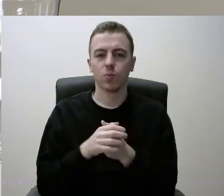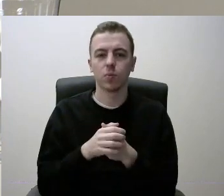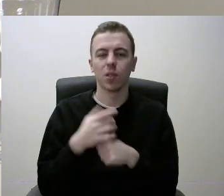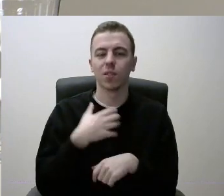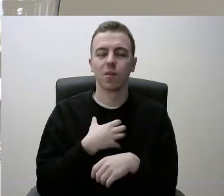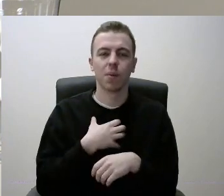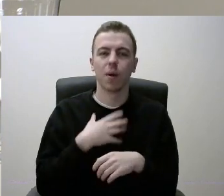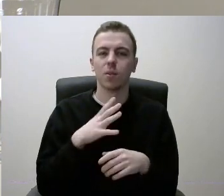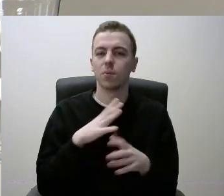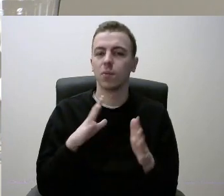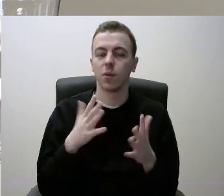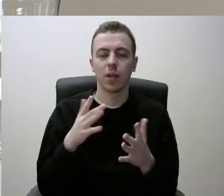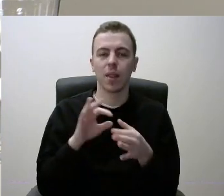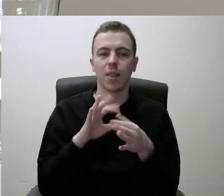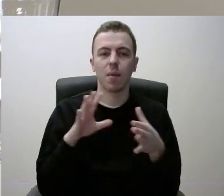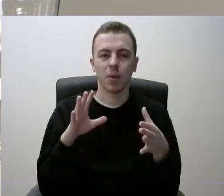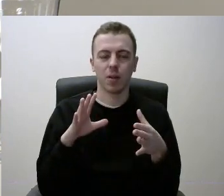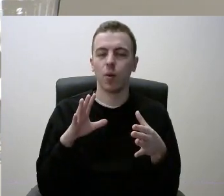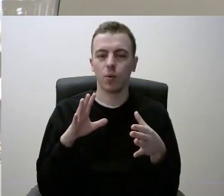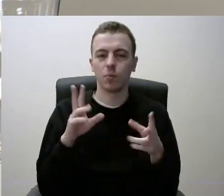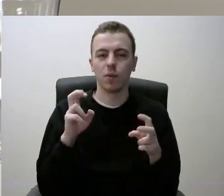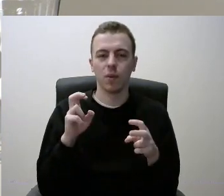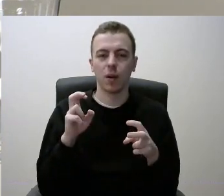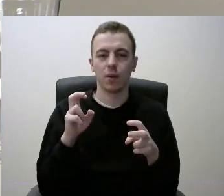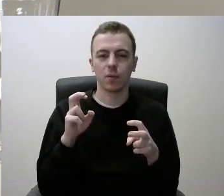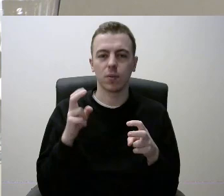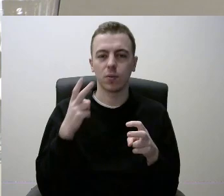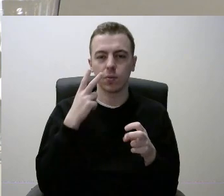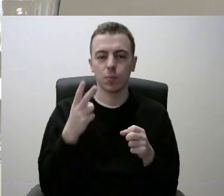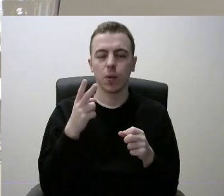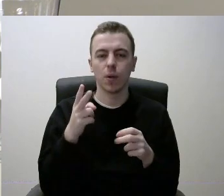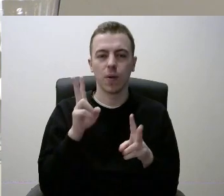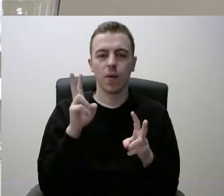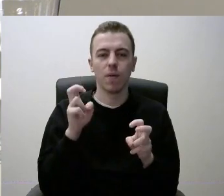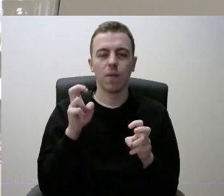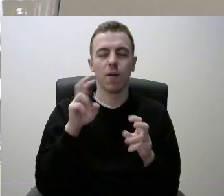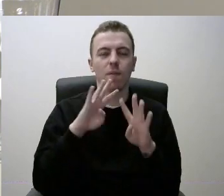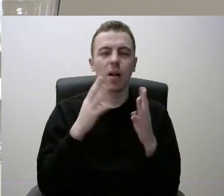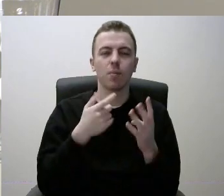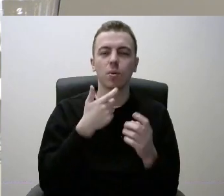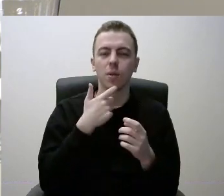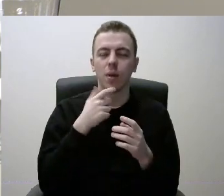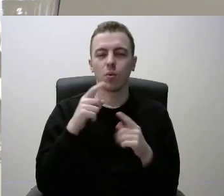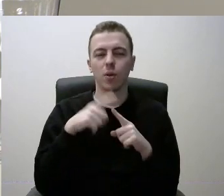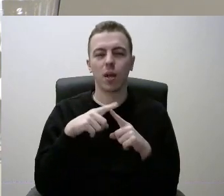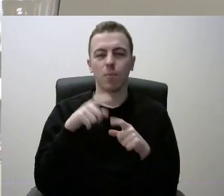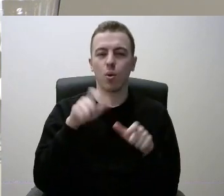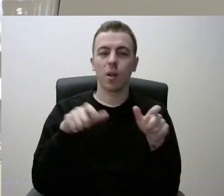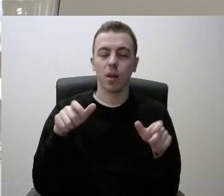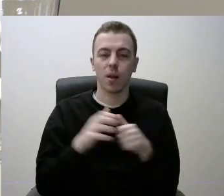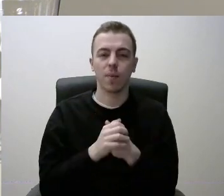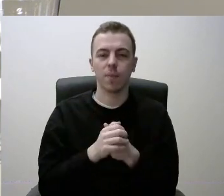buvo nepriklausomumo faktorius, tai yra nepriklausomi valdybų stebėtojų tarybų nariai.